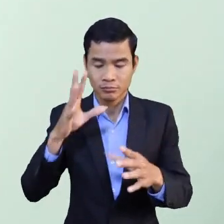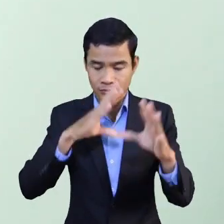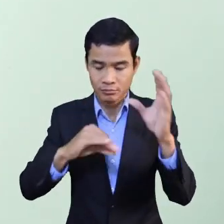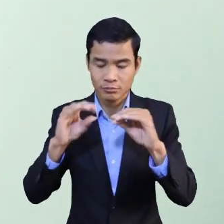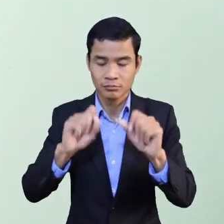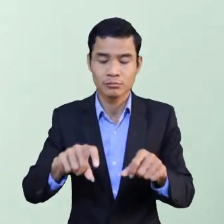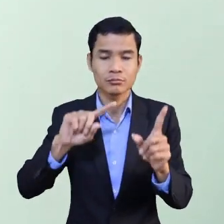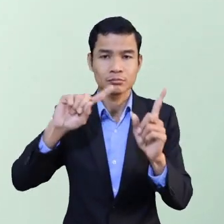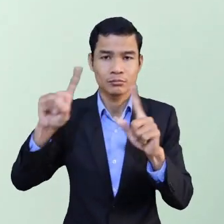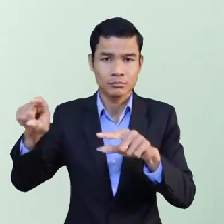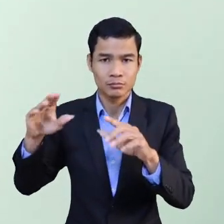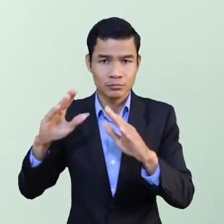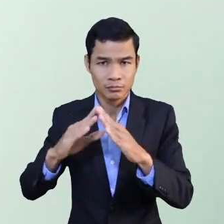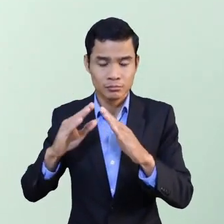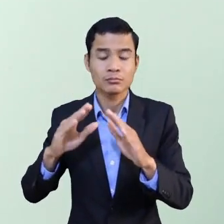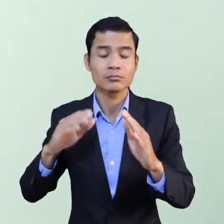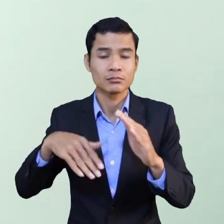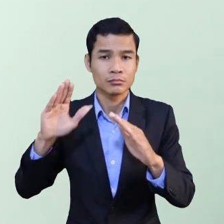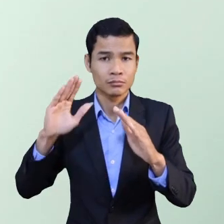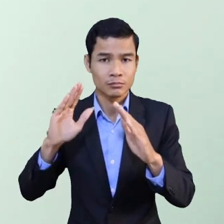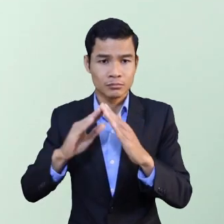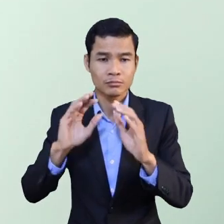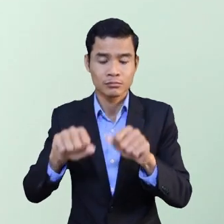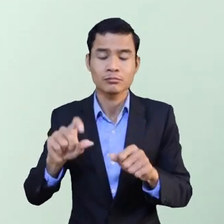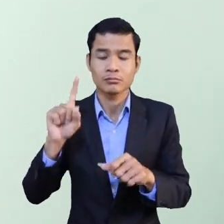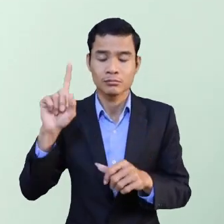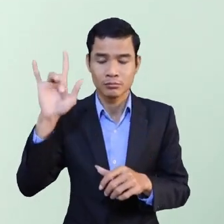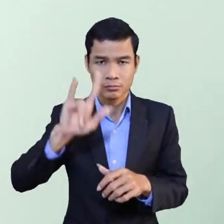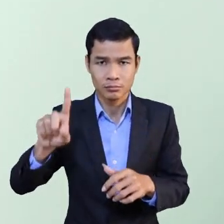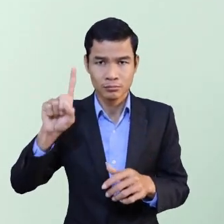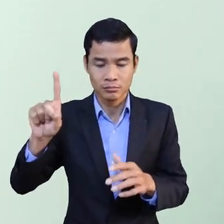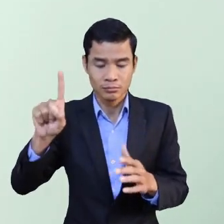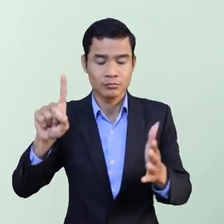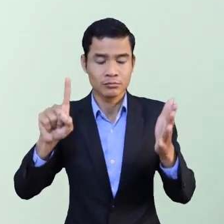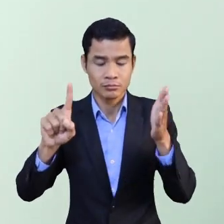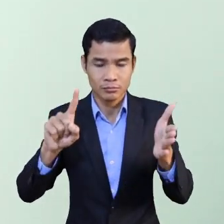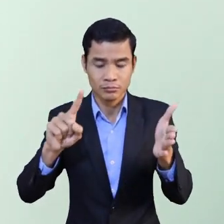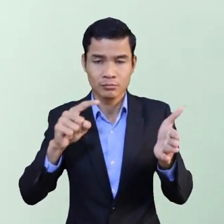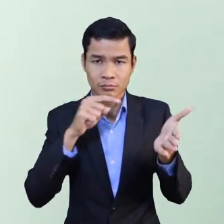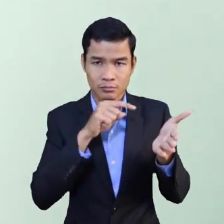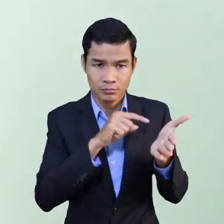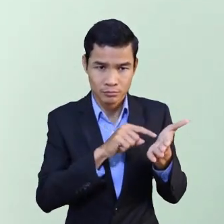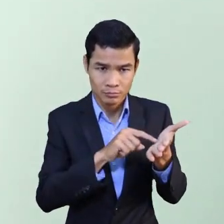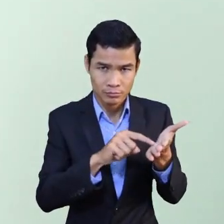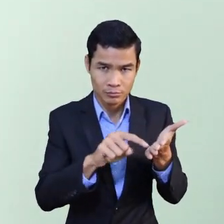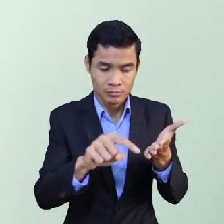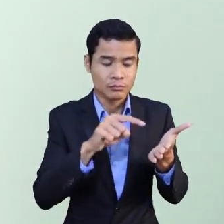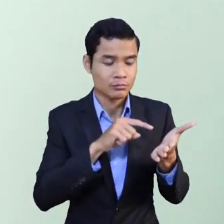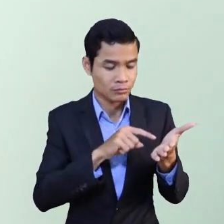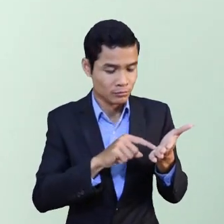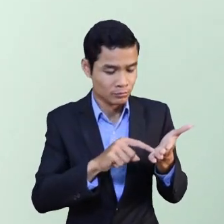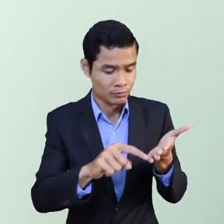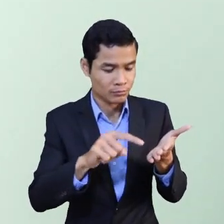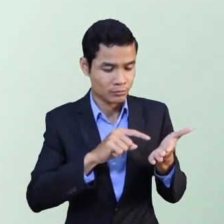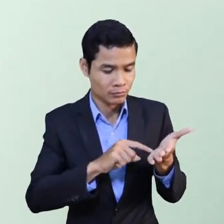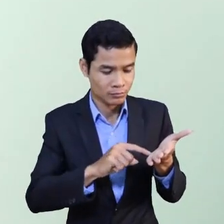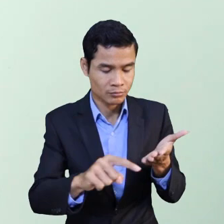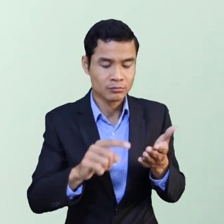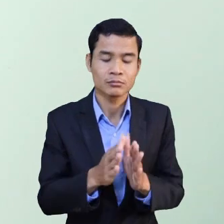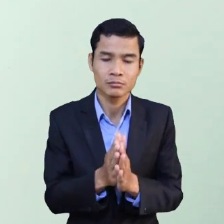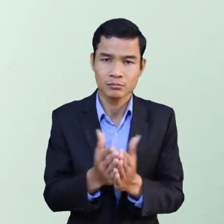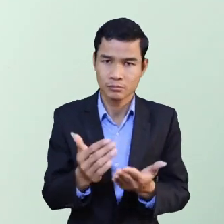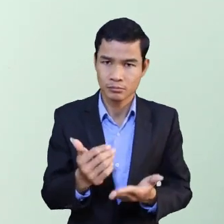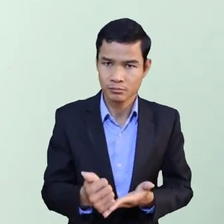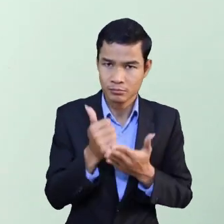ផ្ទះវិញកូនកូនចាប្រើចង្អុលដៃកូនគឺយើងចង្អុលអាននៅក្នុងសិភៅចាជំនួយរ